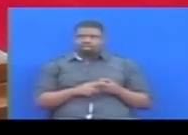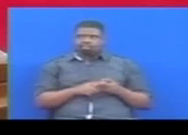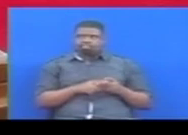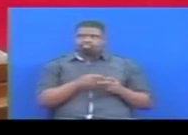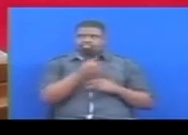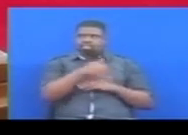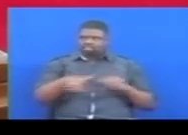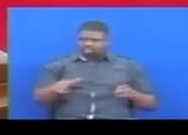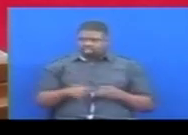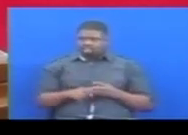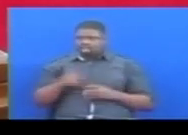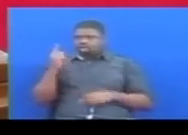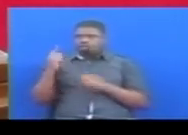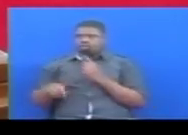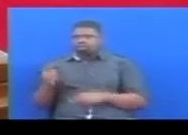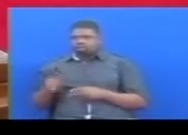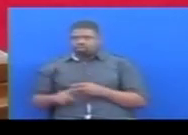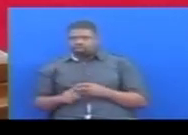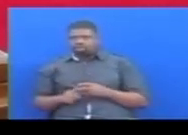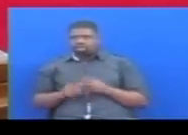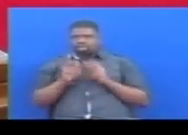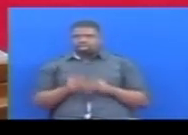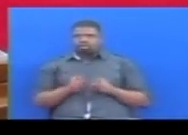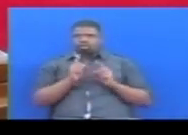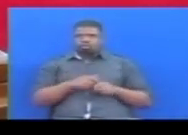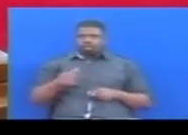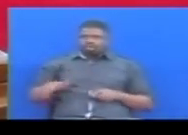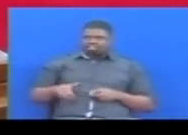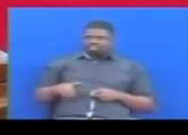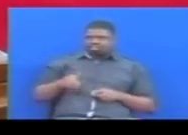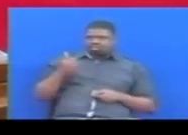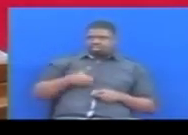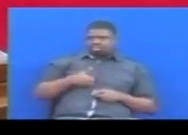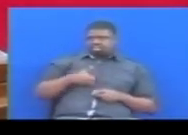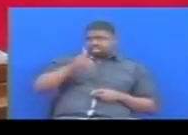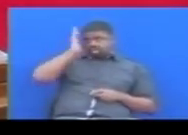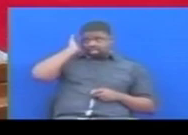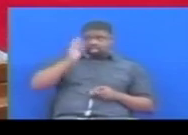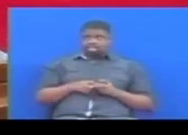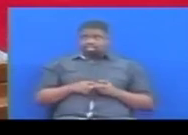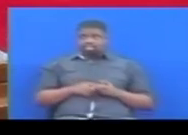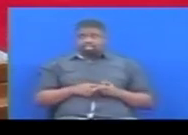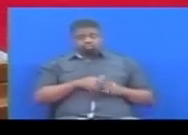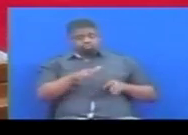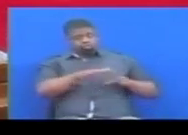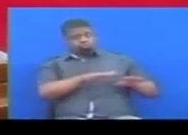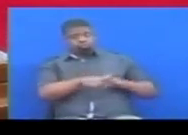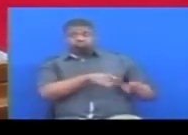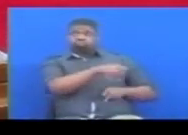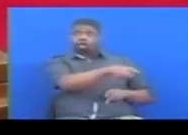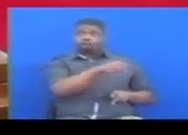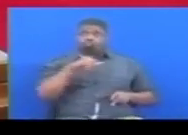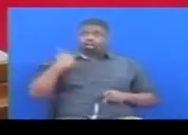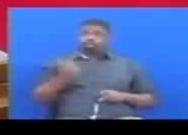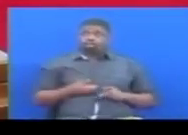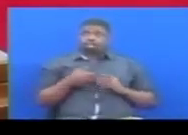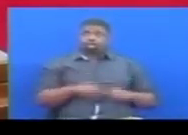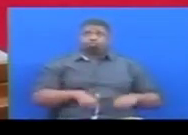masokoni anaonewa. Kama yuko afisa wa serikali anayekwenda kumsumbua na kumnyanyasa mwanamke